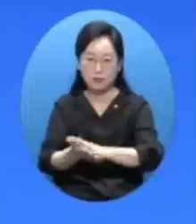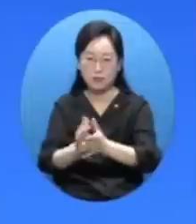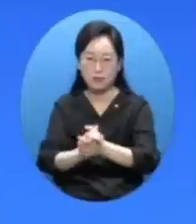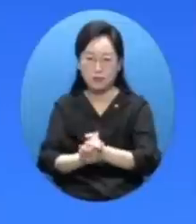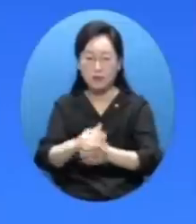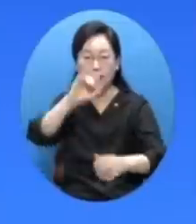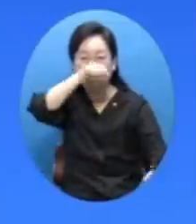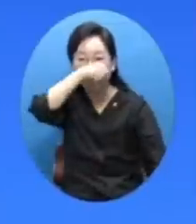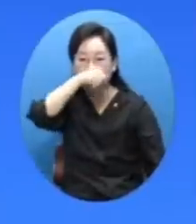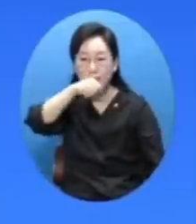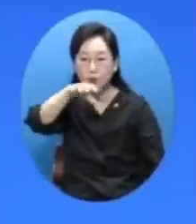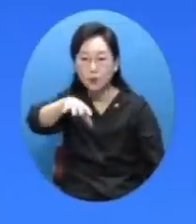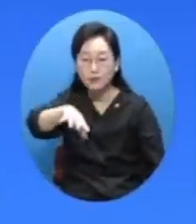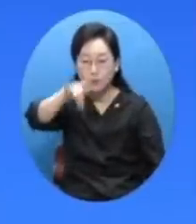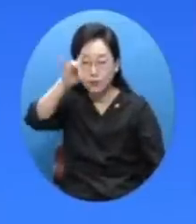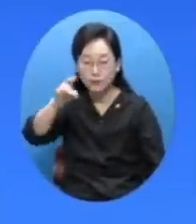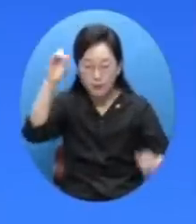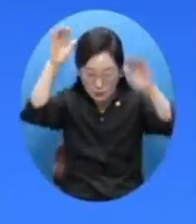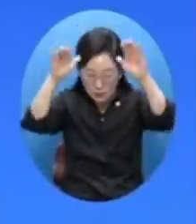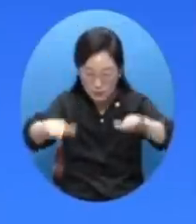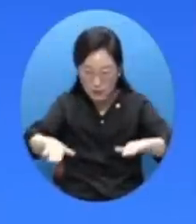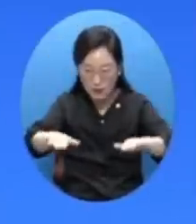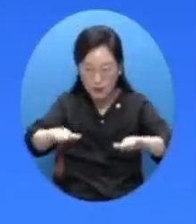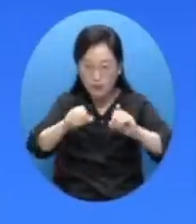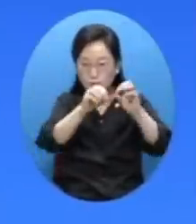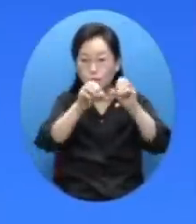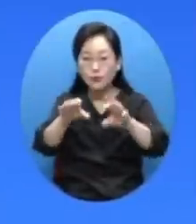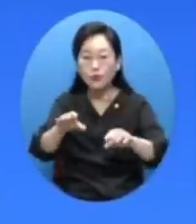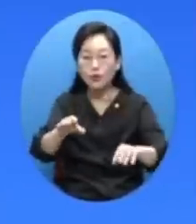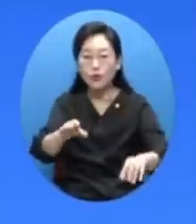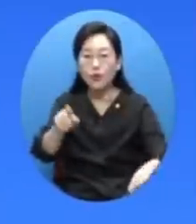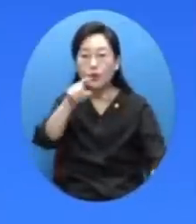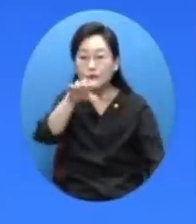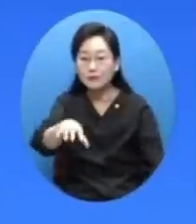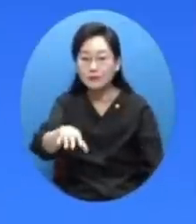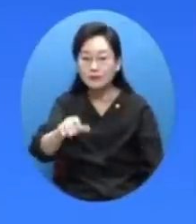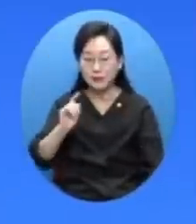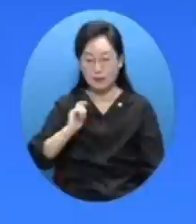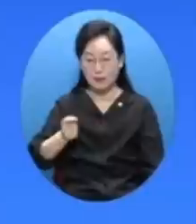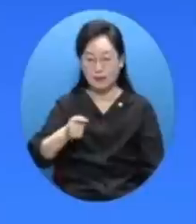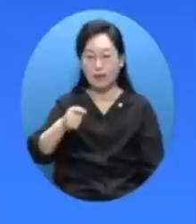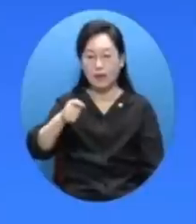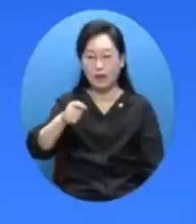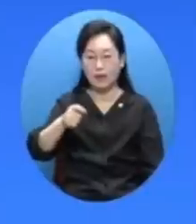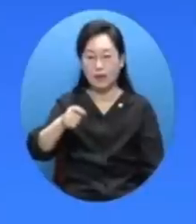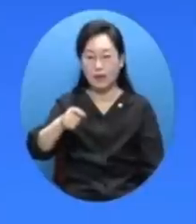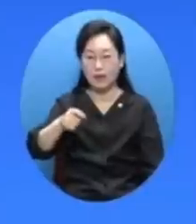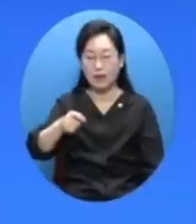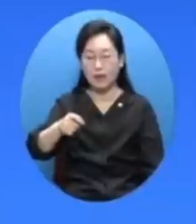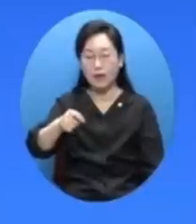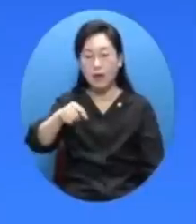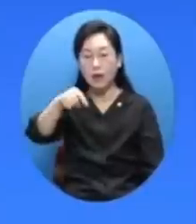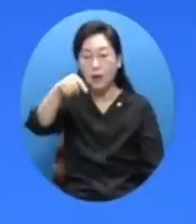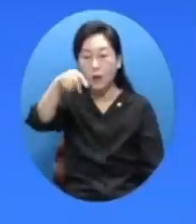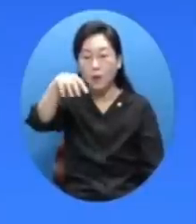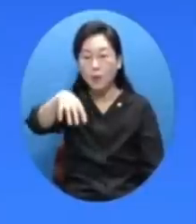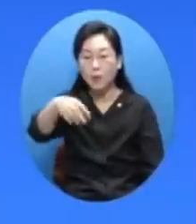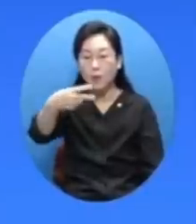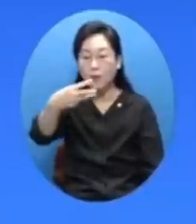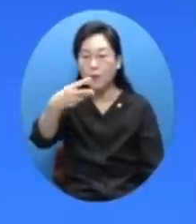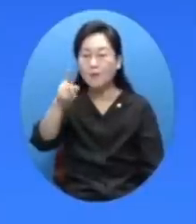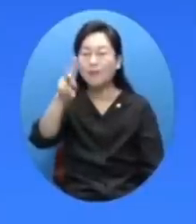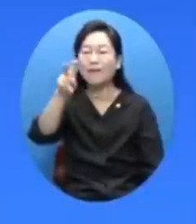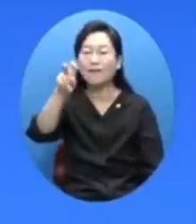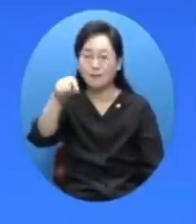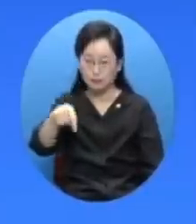제일 처음 이슬람에 들어간 곳이 바로 케네와 소말리아 접경에는 나무라고 하는 곳인데